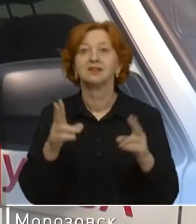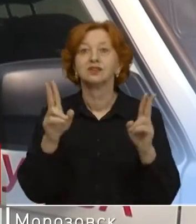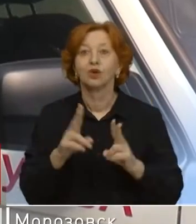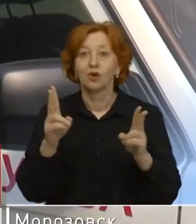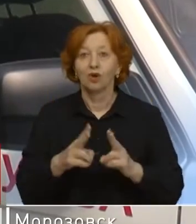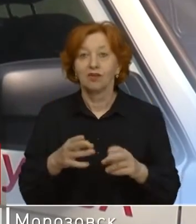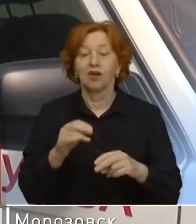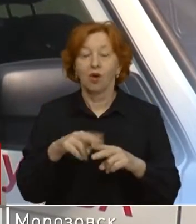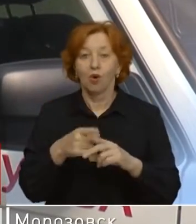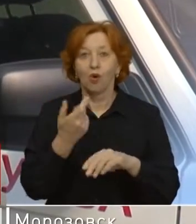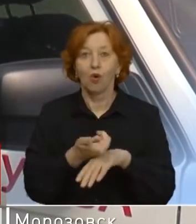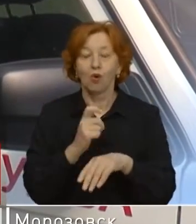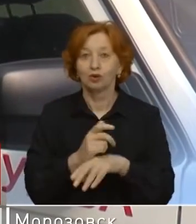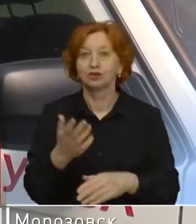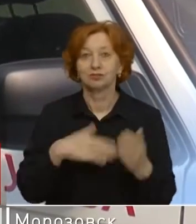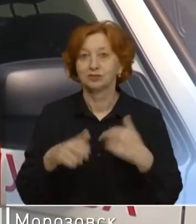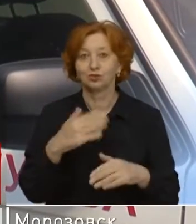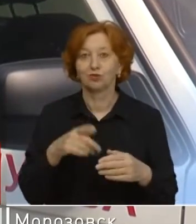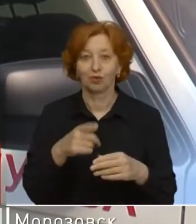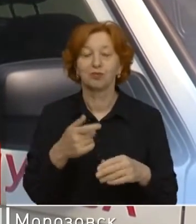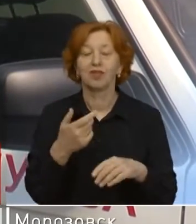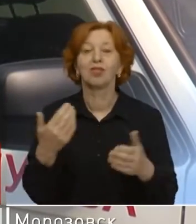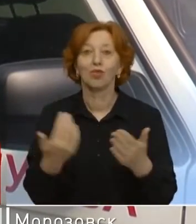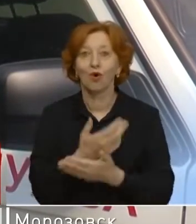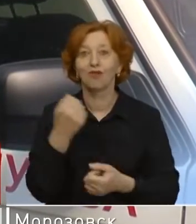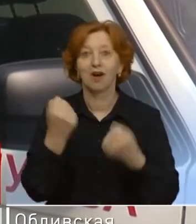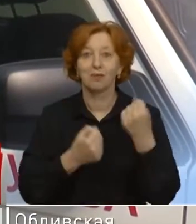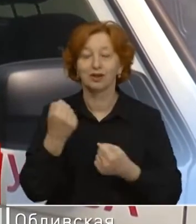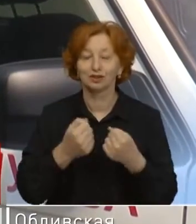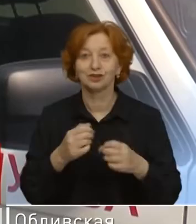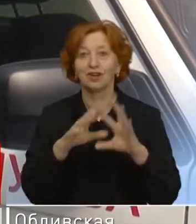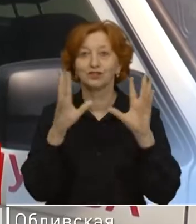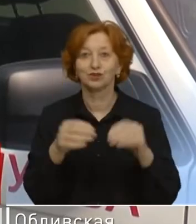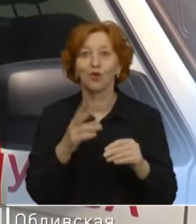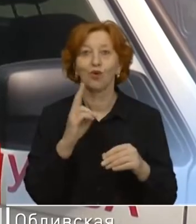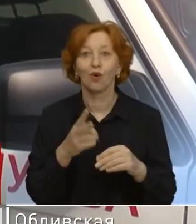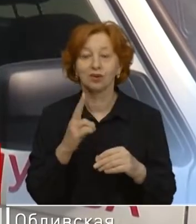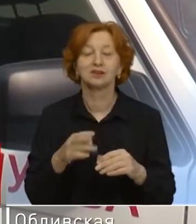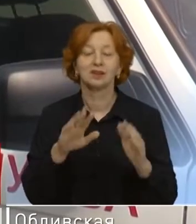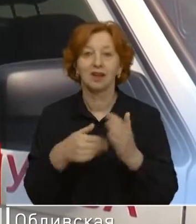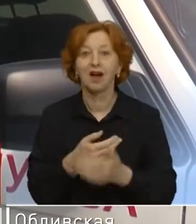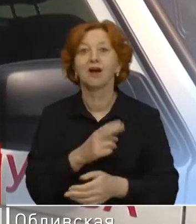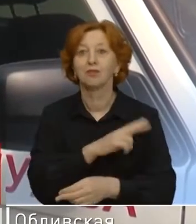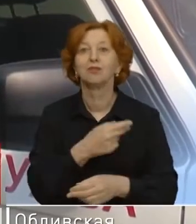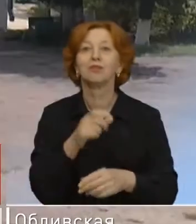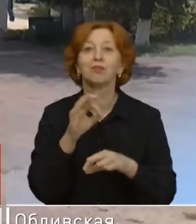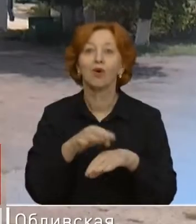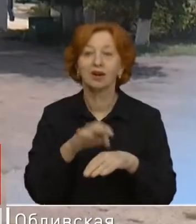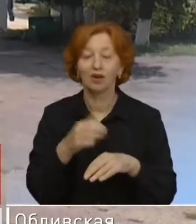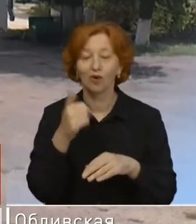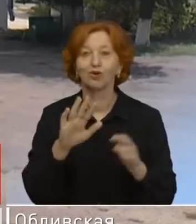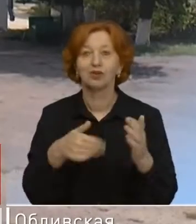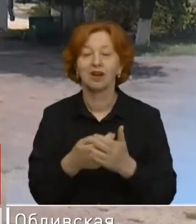жарко, а здесь очень комфортно, потому что новая машина кондиционером. Это как для больных хорошо, так, конечно, и для нас хорошо.